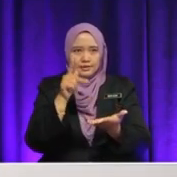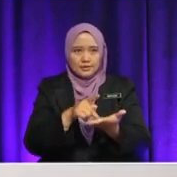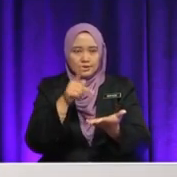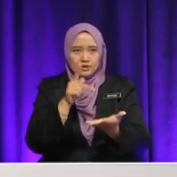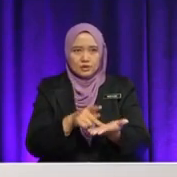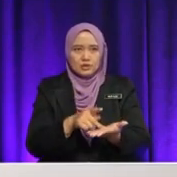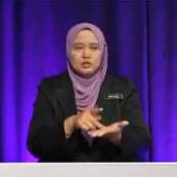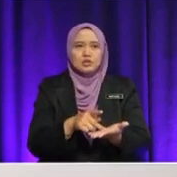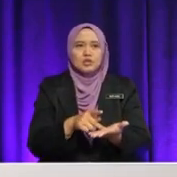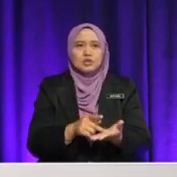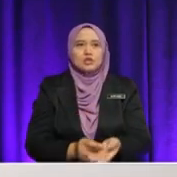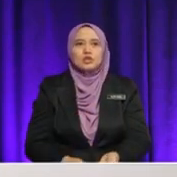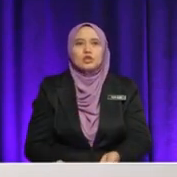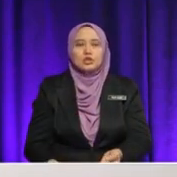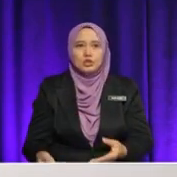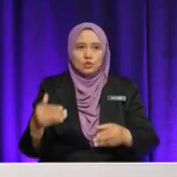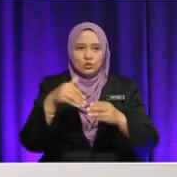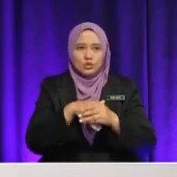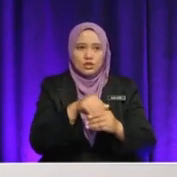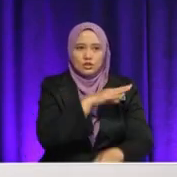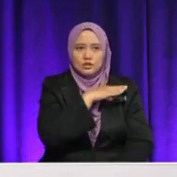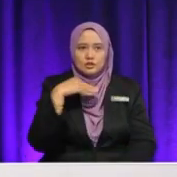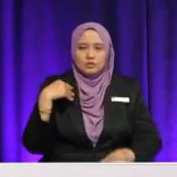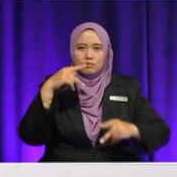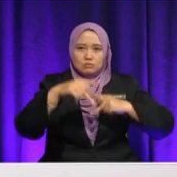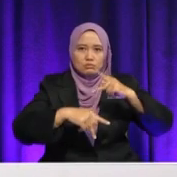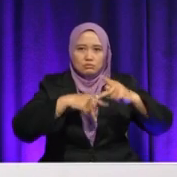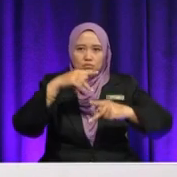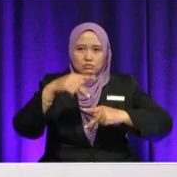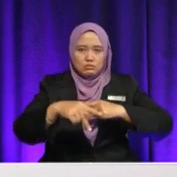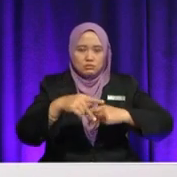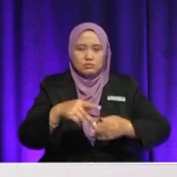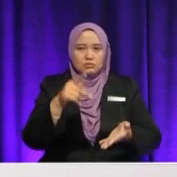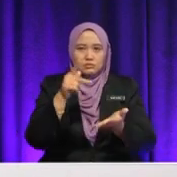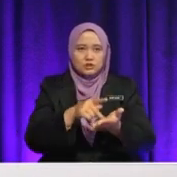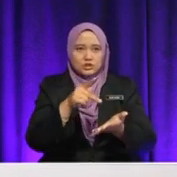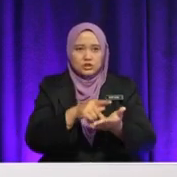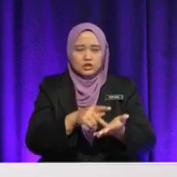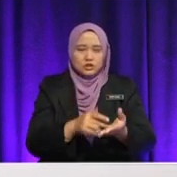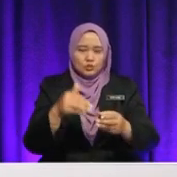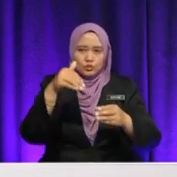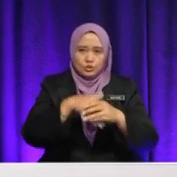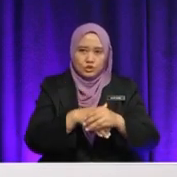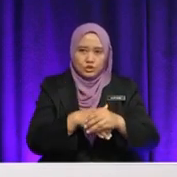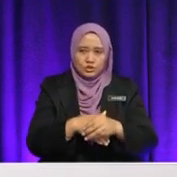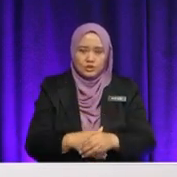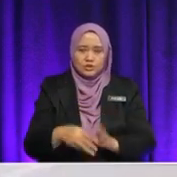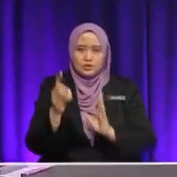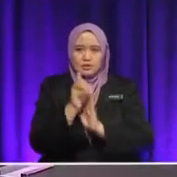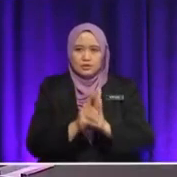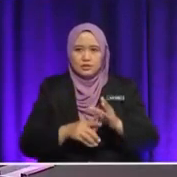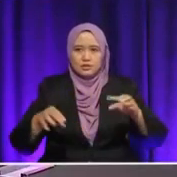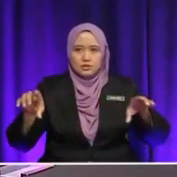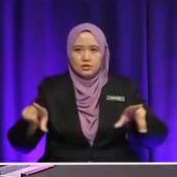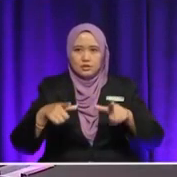pemilihan Uni dilakukan meski tobat tadi cuma kita buat dalam tempat-tempat tempat yang sama saja ya tapi sebagai kali